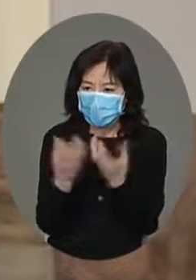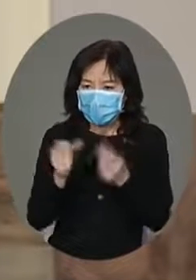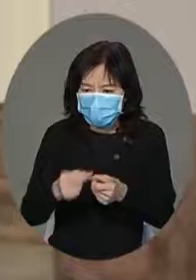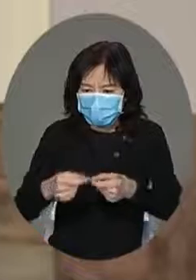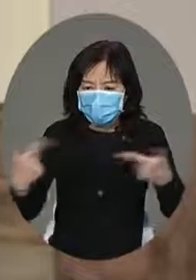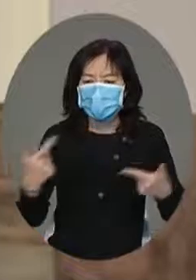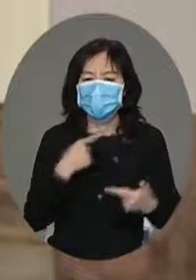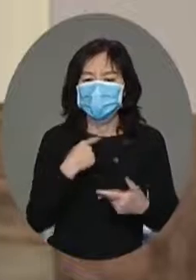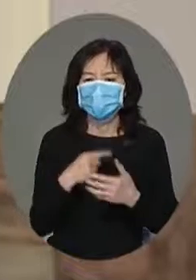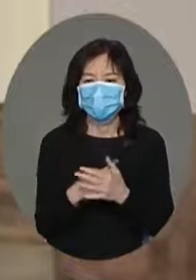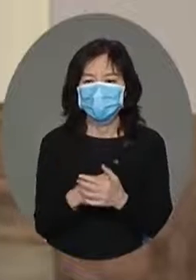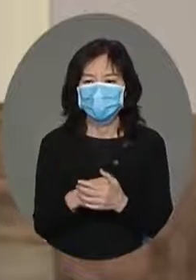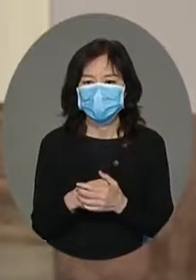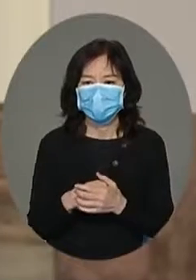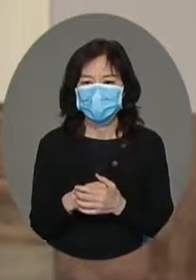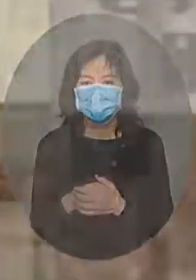發酵。